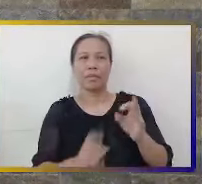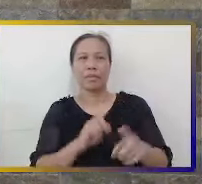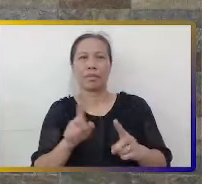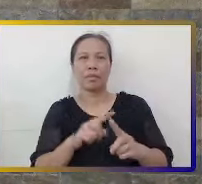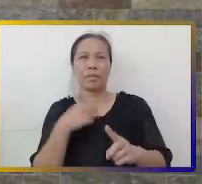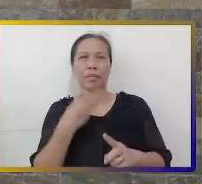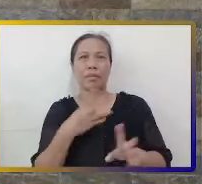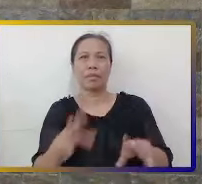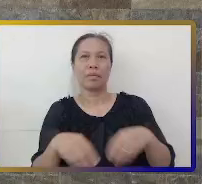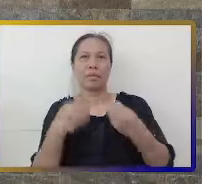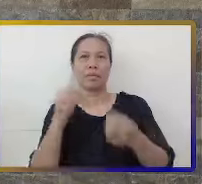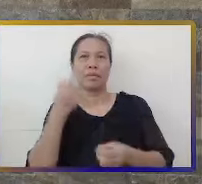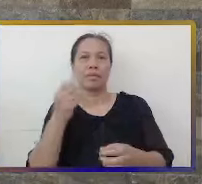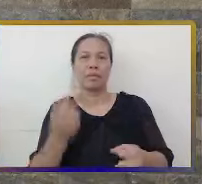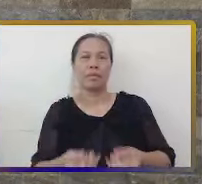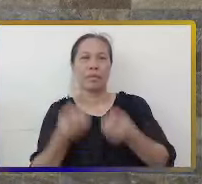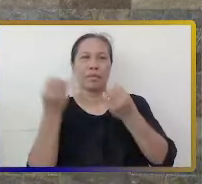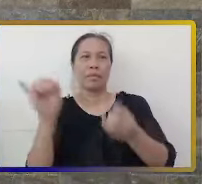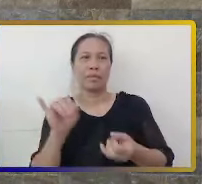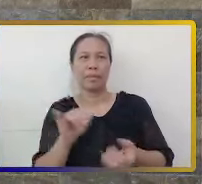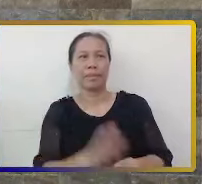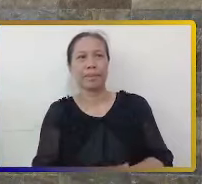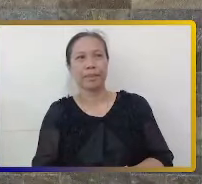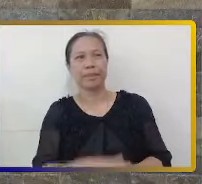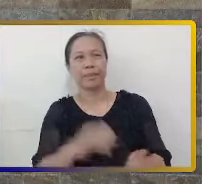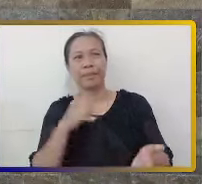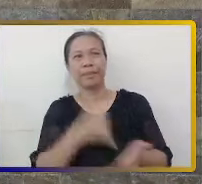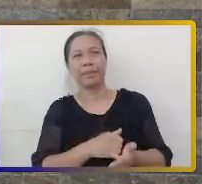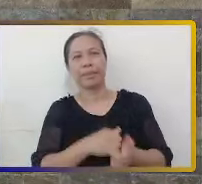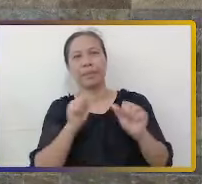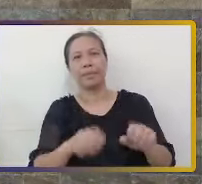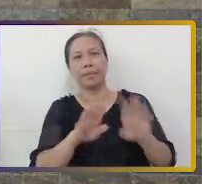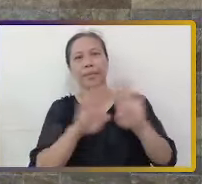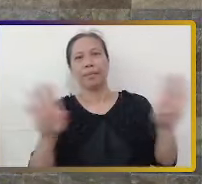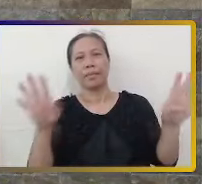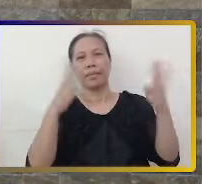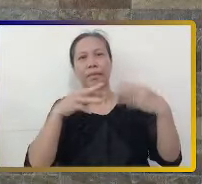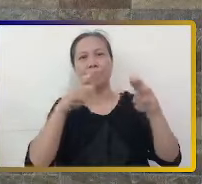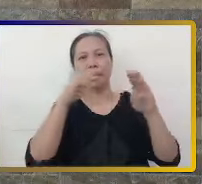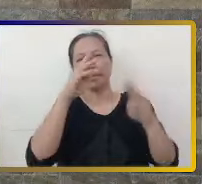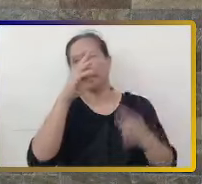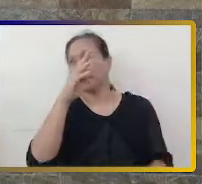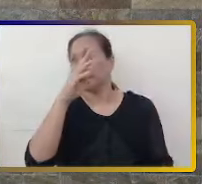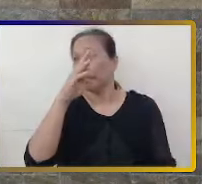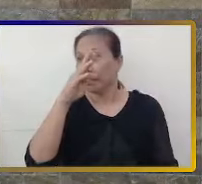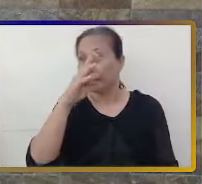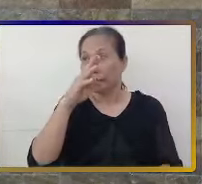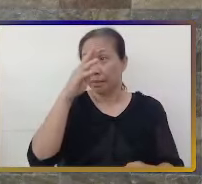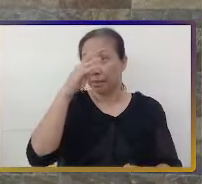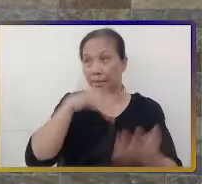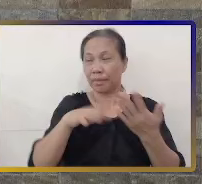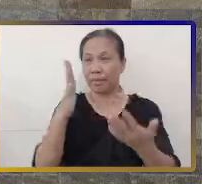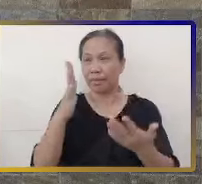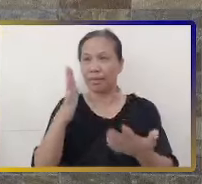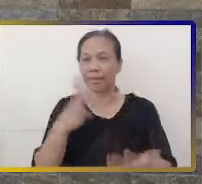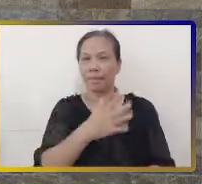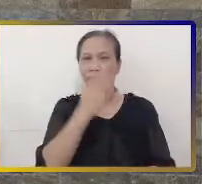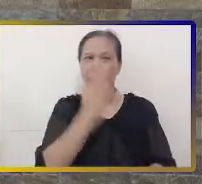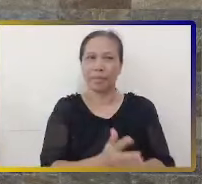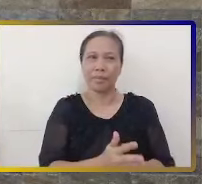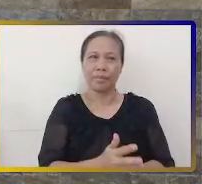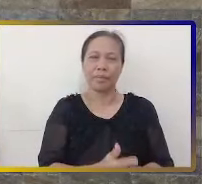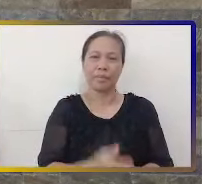offering it can open the windows of heaven it can shout the mouth of the devourer it can